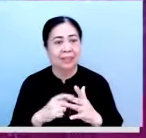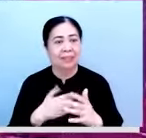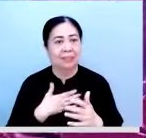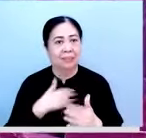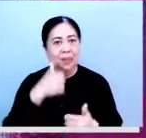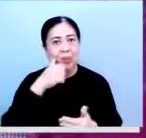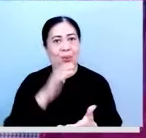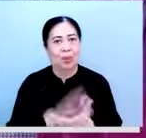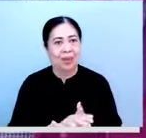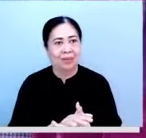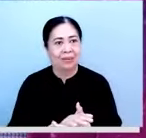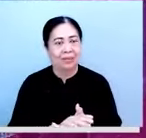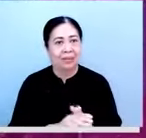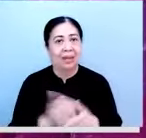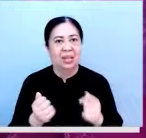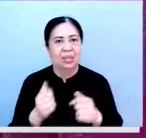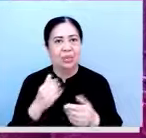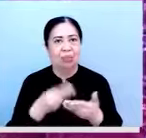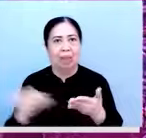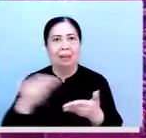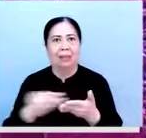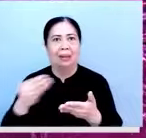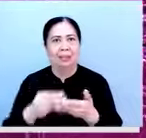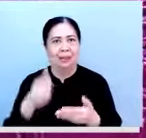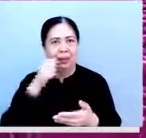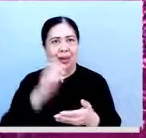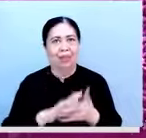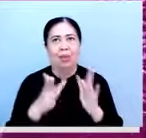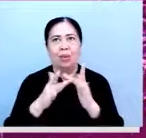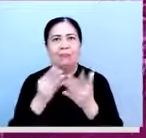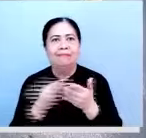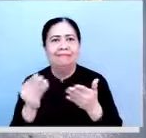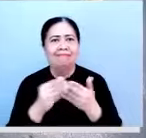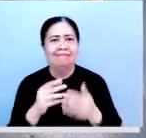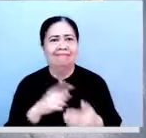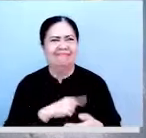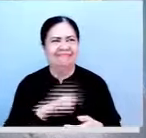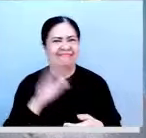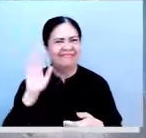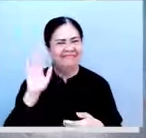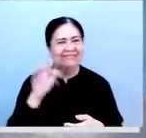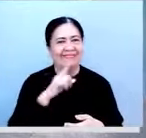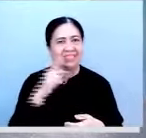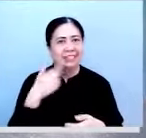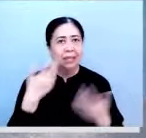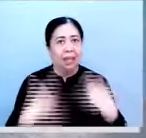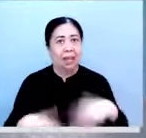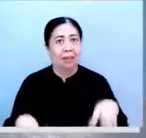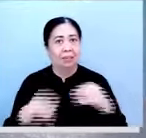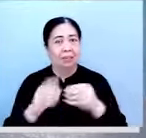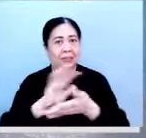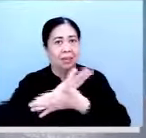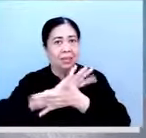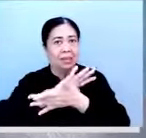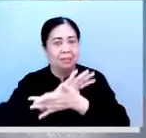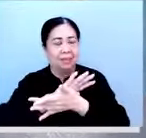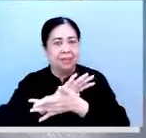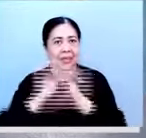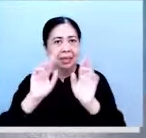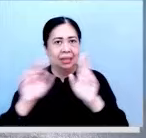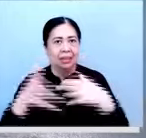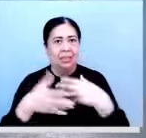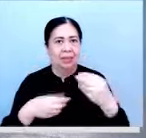Kasi nag-online shopping sa akin. Guilty! Kasi nung patapos na ng pandemic, ready na lumabas yung mga